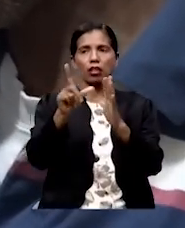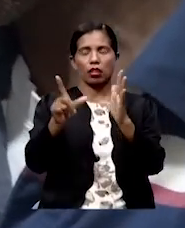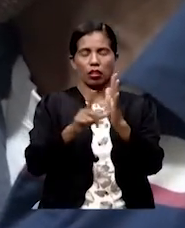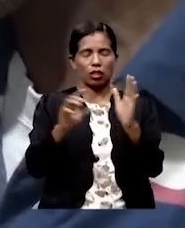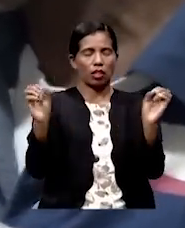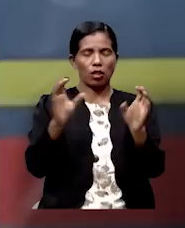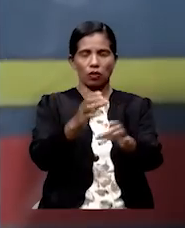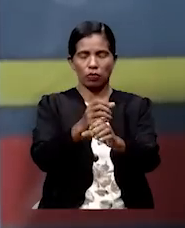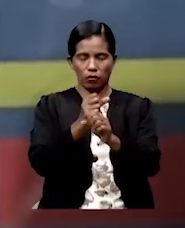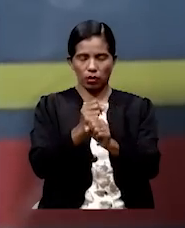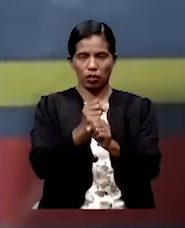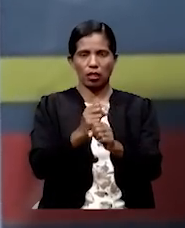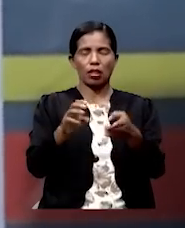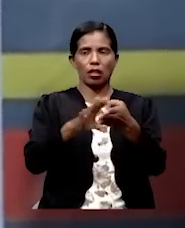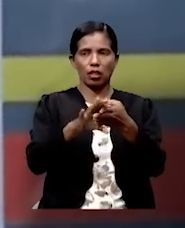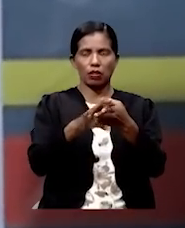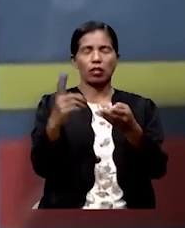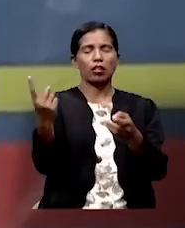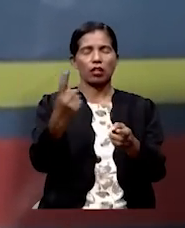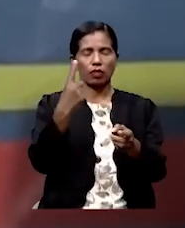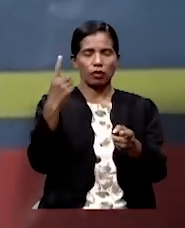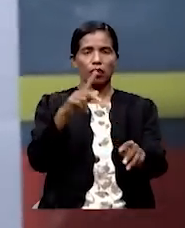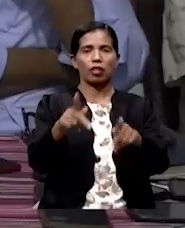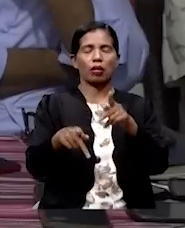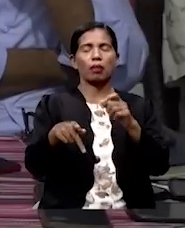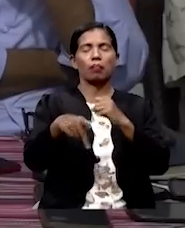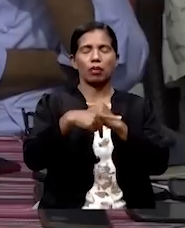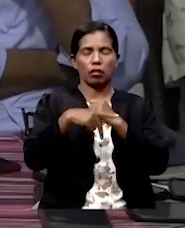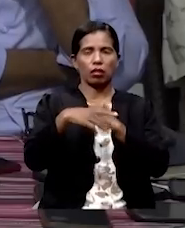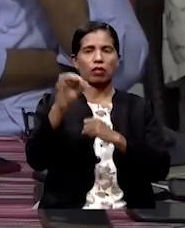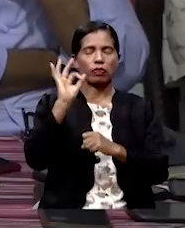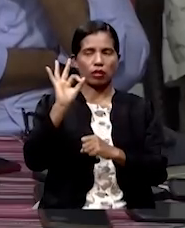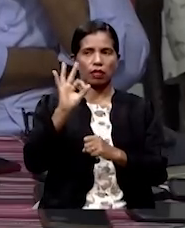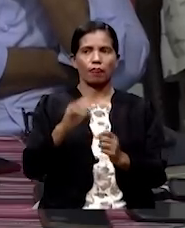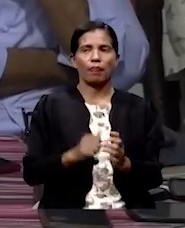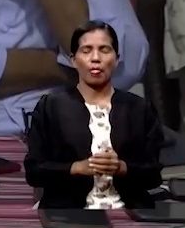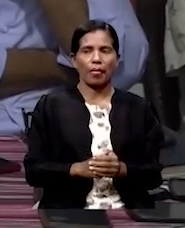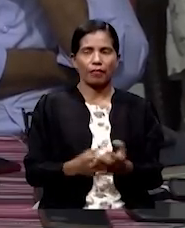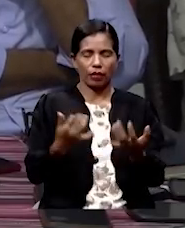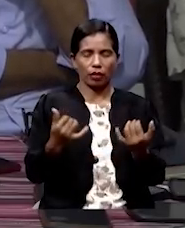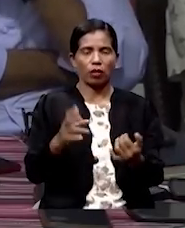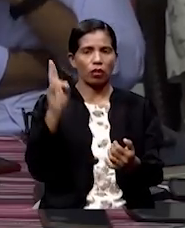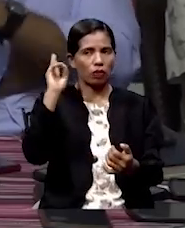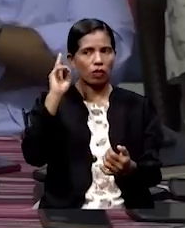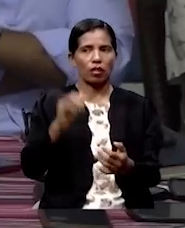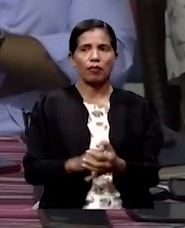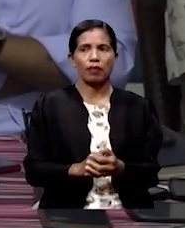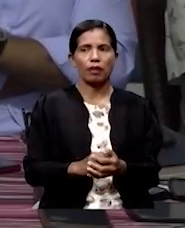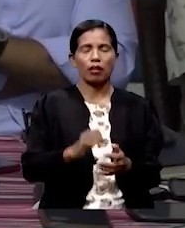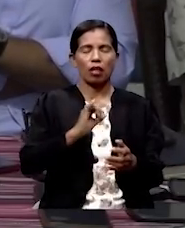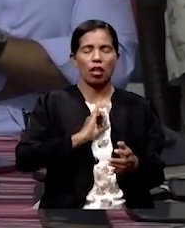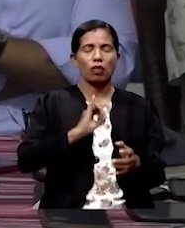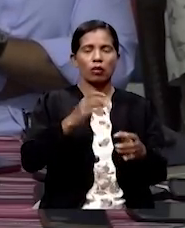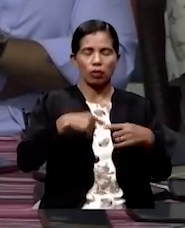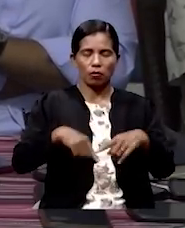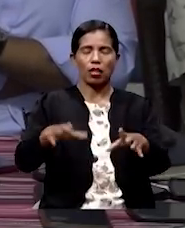foti cartau militante mos, niena fatin ema Fretelin. Totoron, uin loraikini, au atuba, simu,